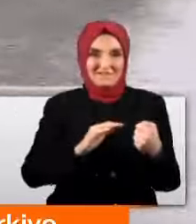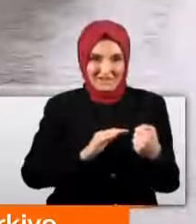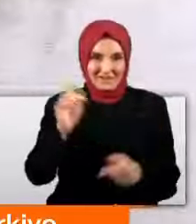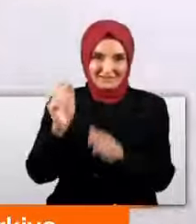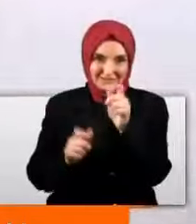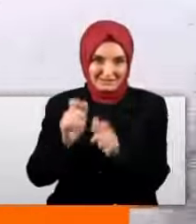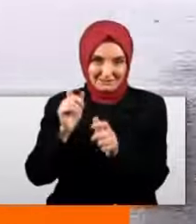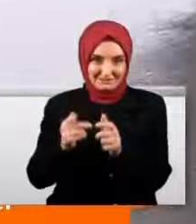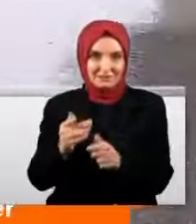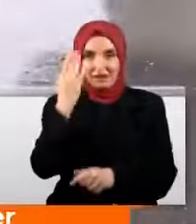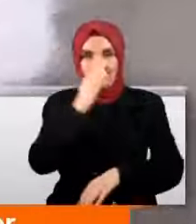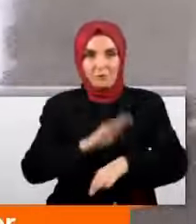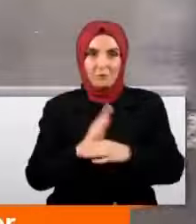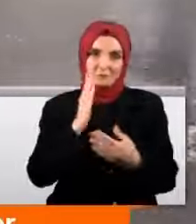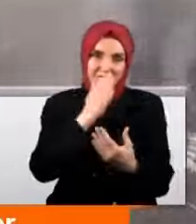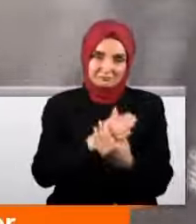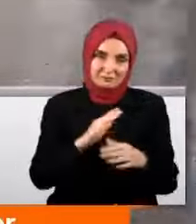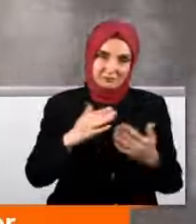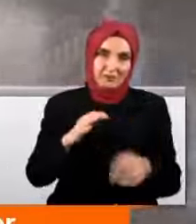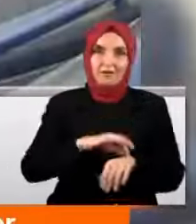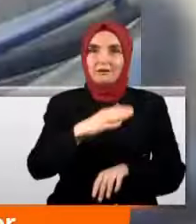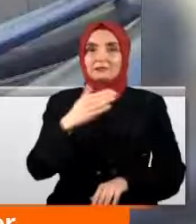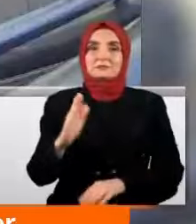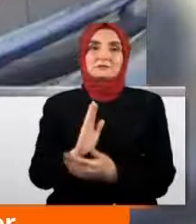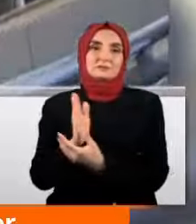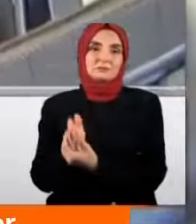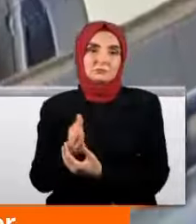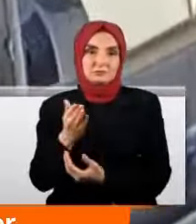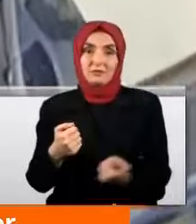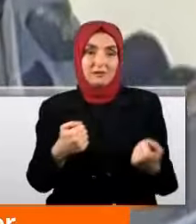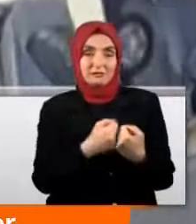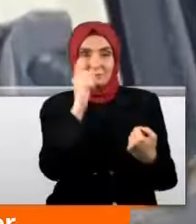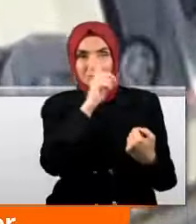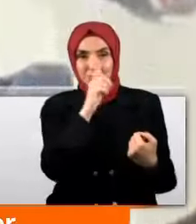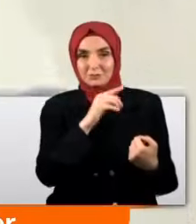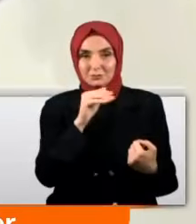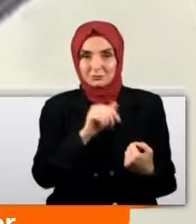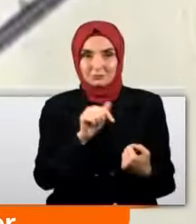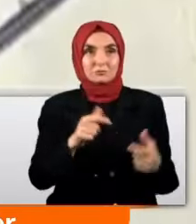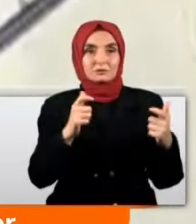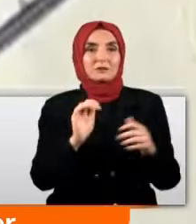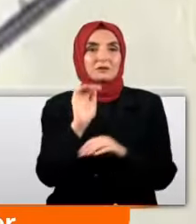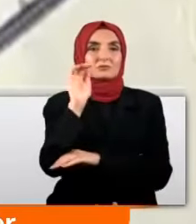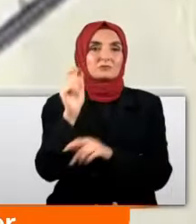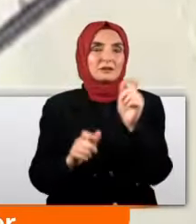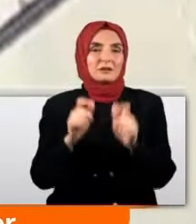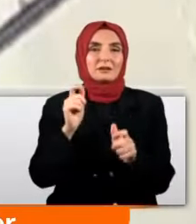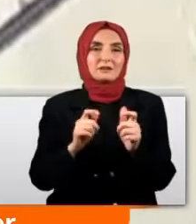hastanede alıyor. Peş peşe yaşanan kazalar sürücüleri de mahalleliyi de canından bezdiriyor.